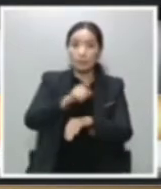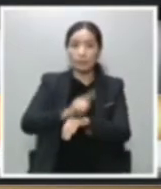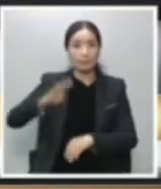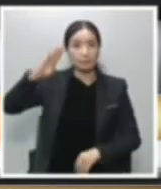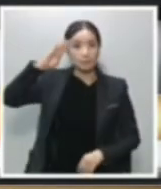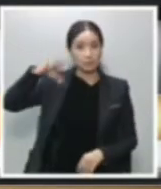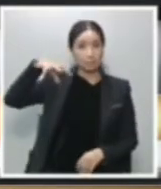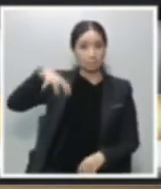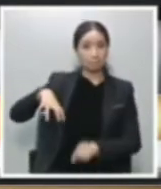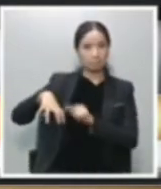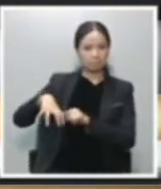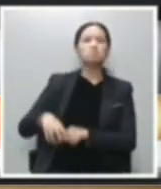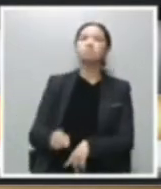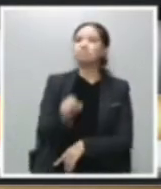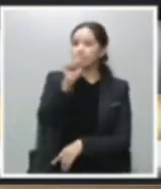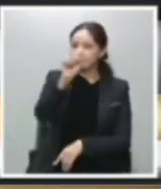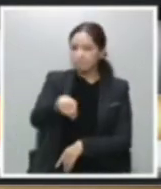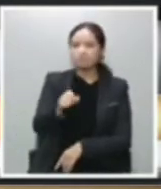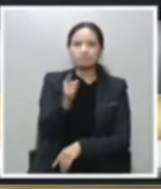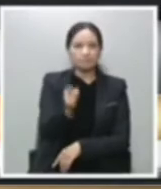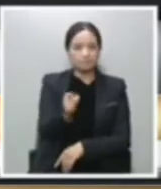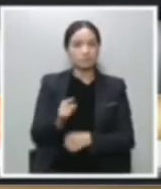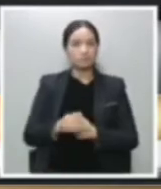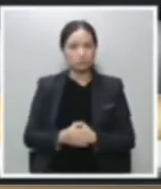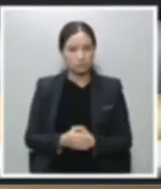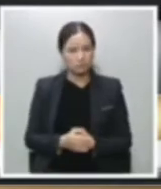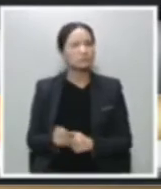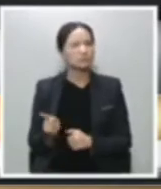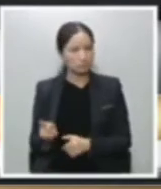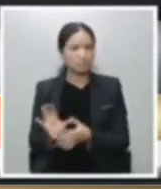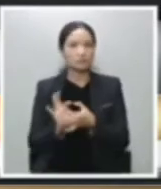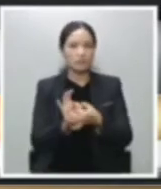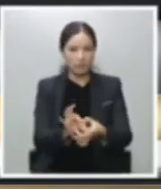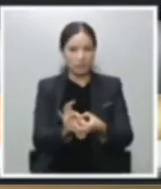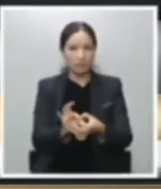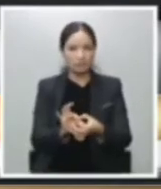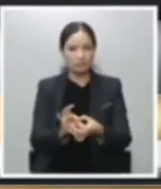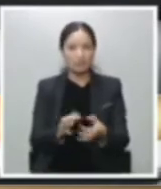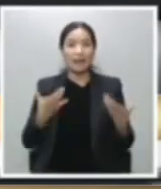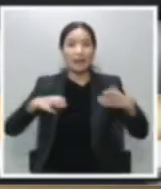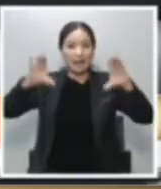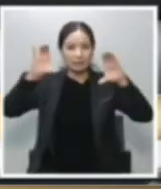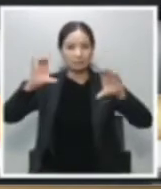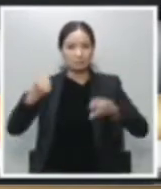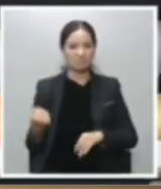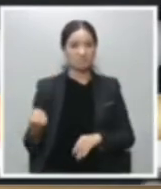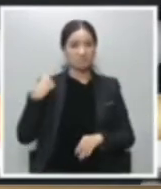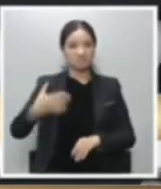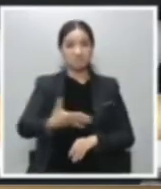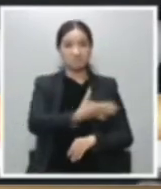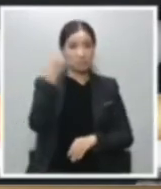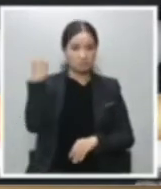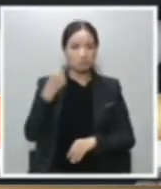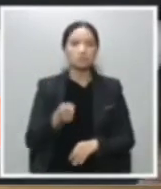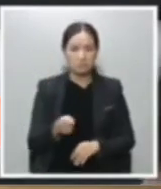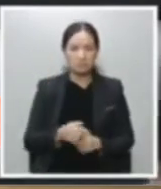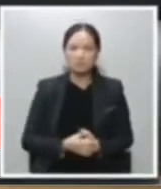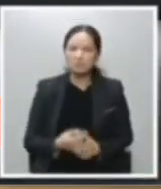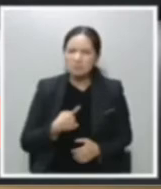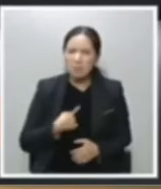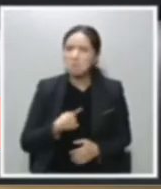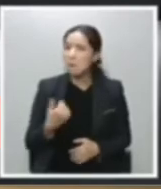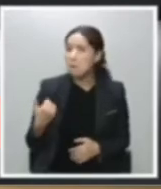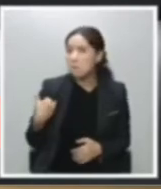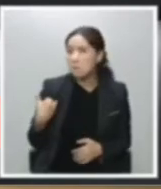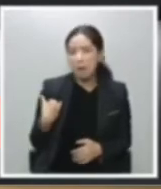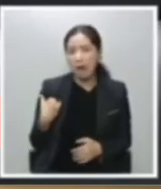พเนี่ยครับแน่นอนว่าเป็นคนที่เกี่ยวข้องกับการรัฐประหารผมไม่ได้บอกว่ามีครั้งไหนอย่างไ